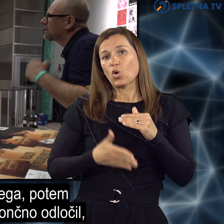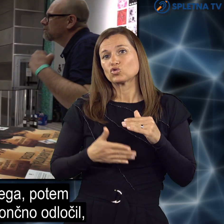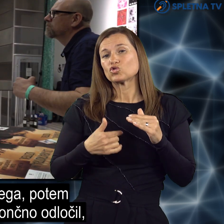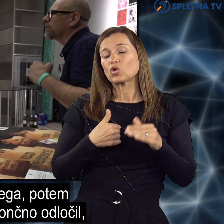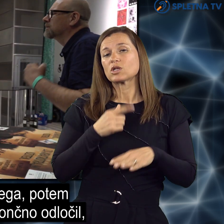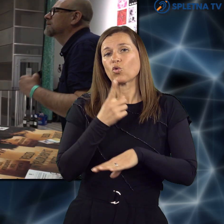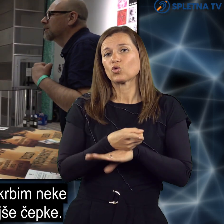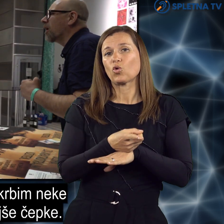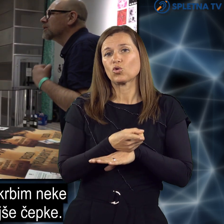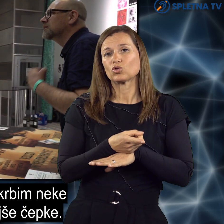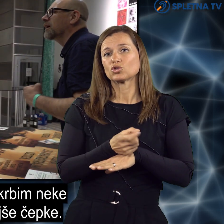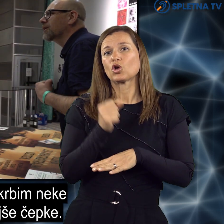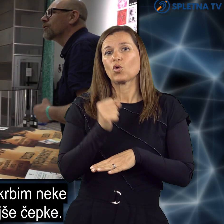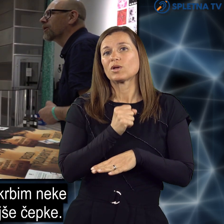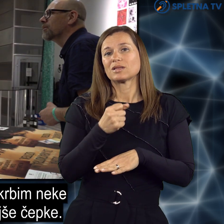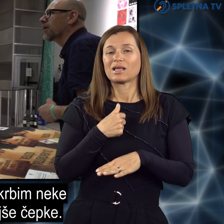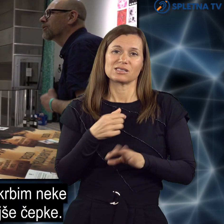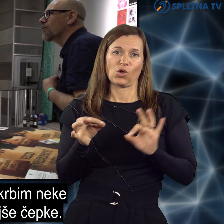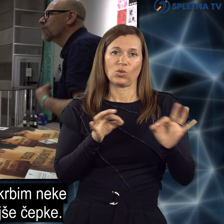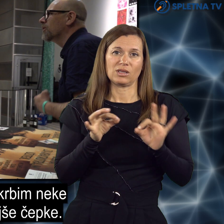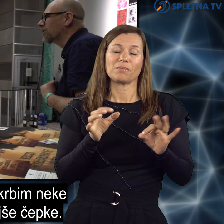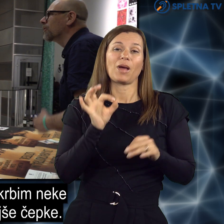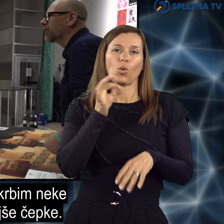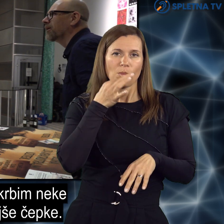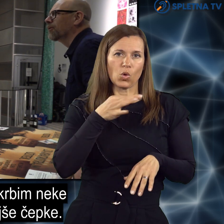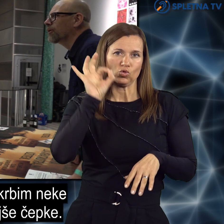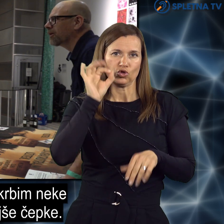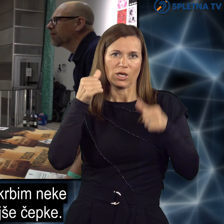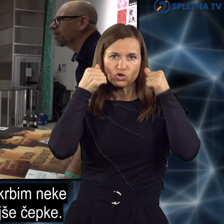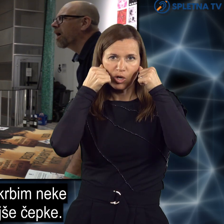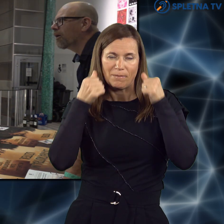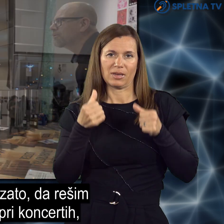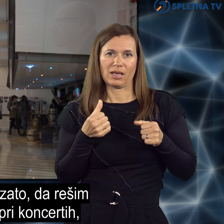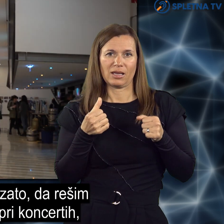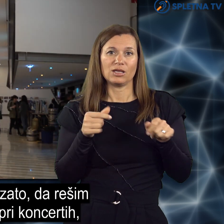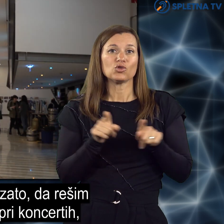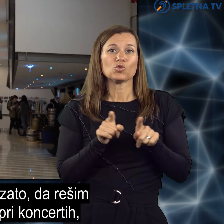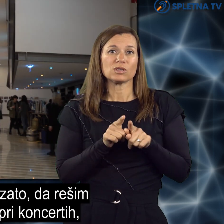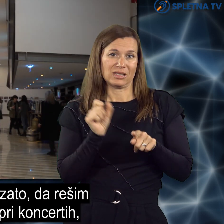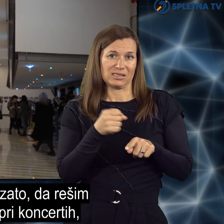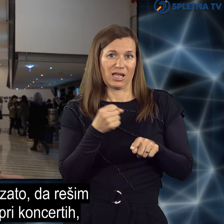končno se odločil v bistvu, da si zrihtam neke malo boljše čepke. V bistvu tudi